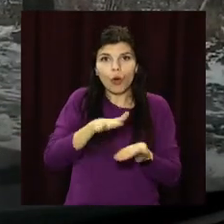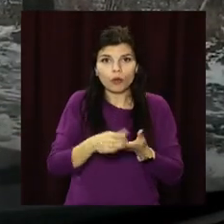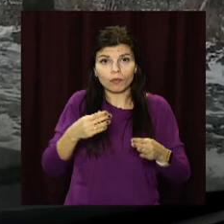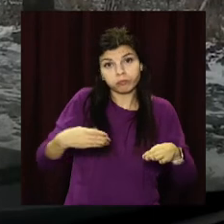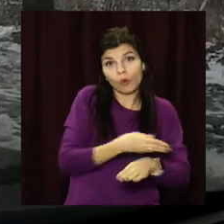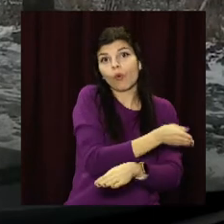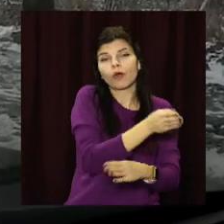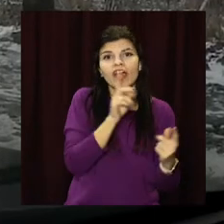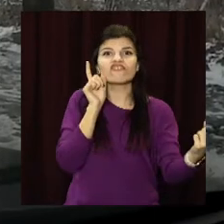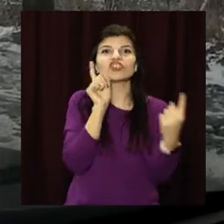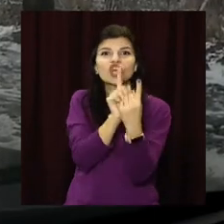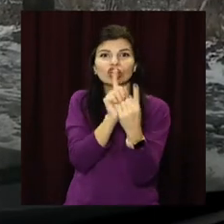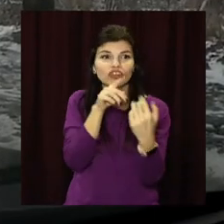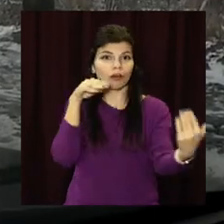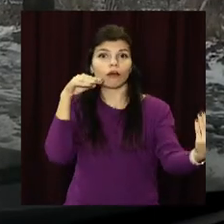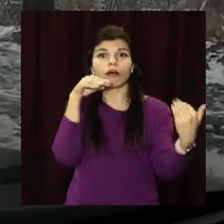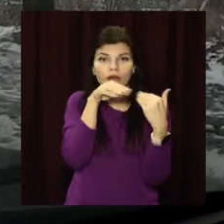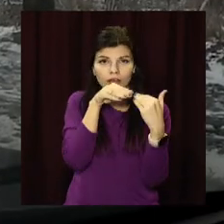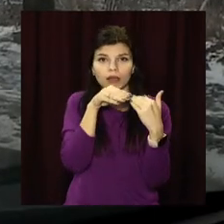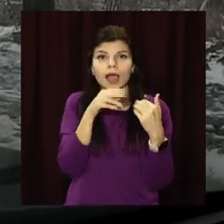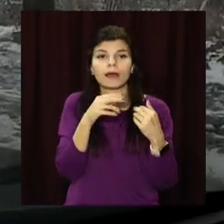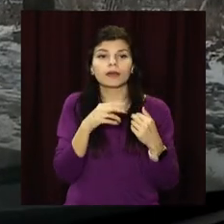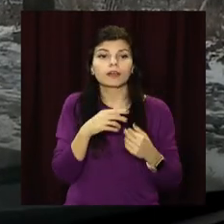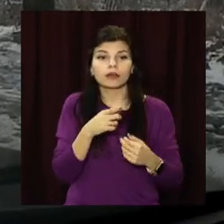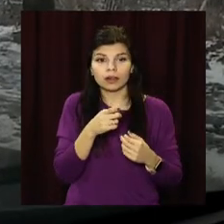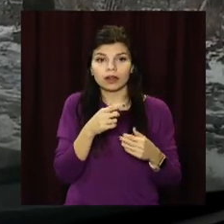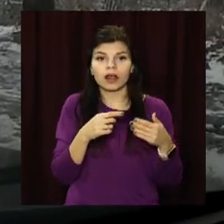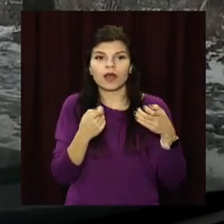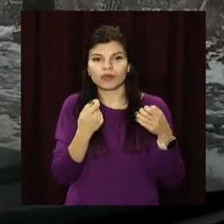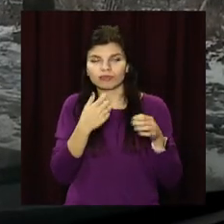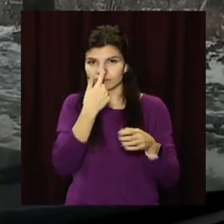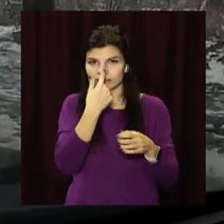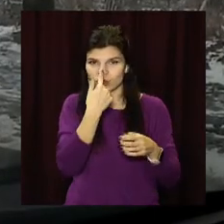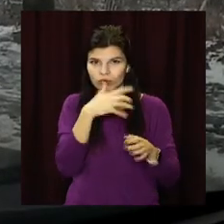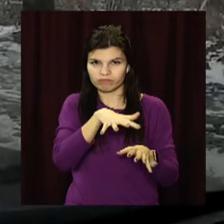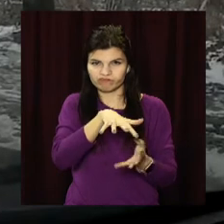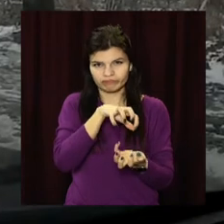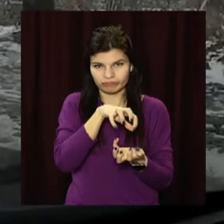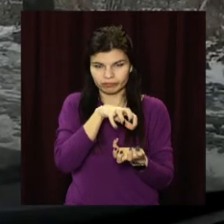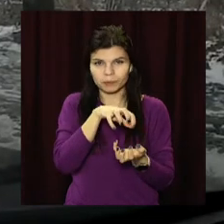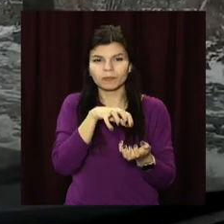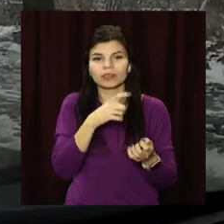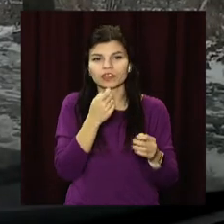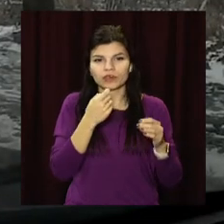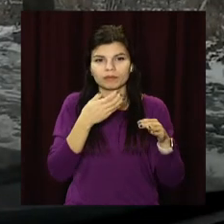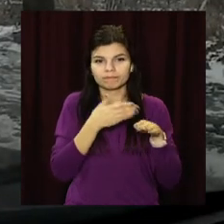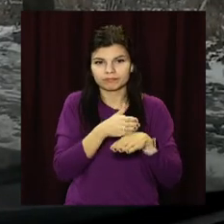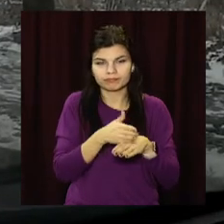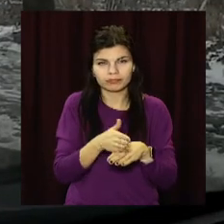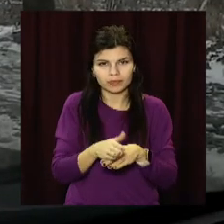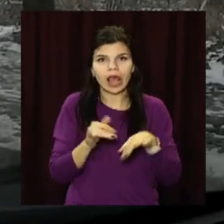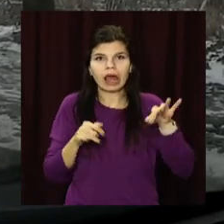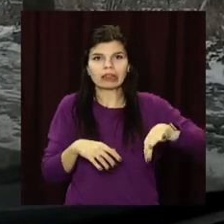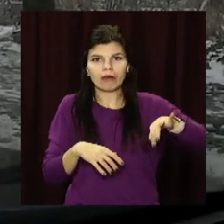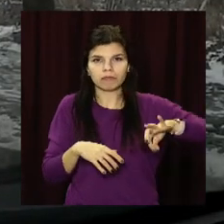на зустрічну смугу і врізалася в мерседес. В німця розбитий лівий бік бампера, в іншої автівки лобове скло та пошкоджене ліве переднє